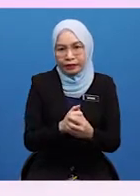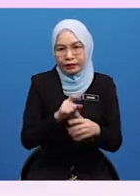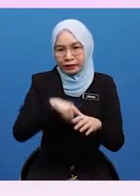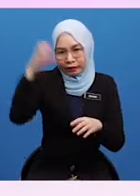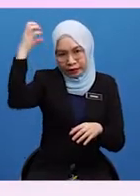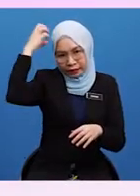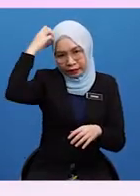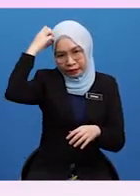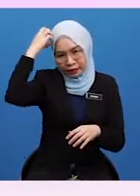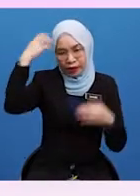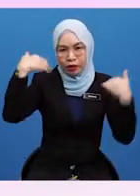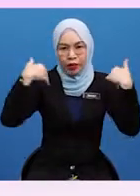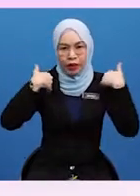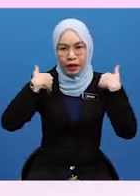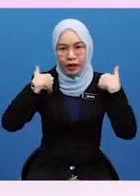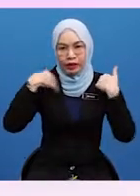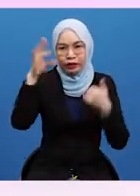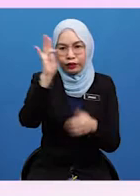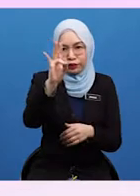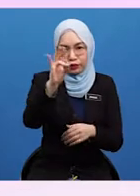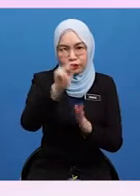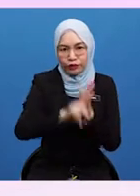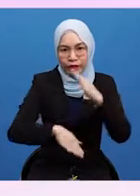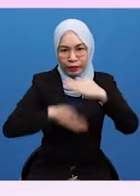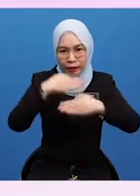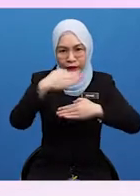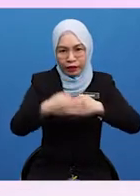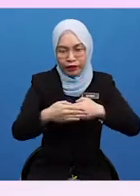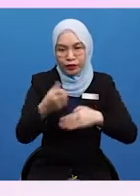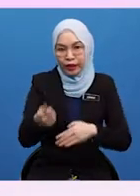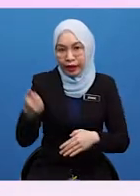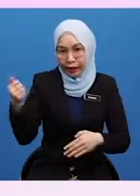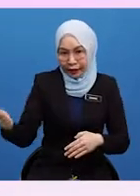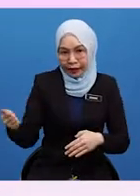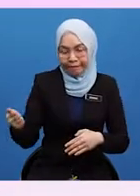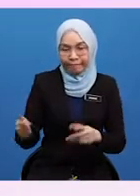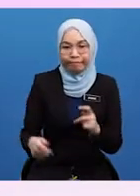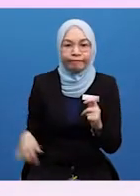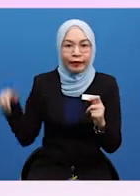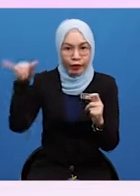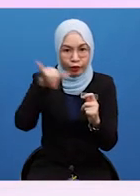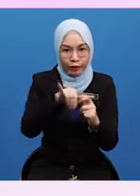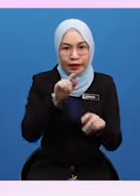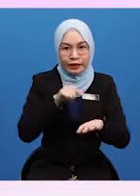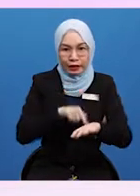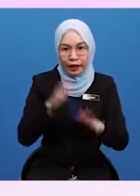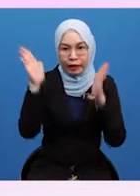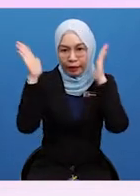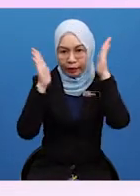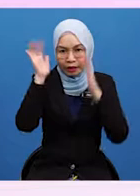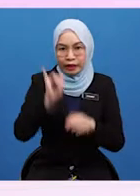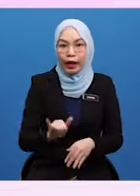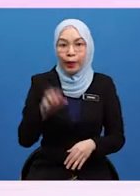terdapat tujuh kemajuan alat telekomunikasi di Malaysia yang